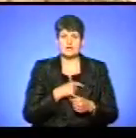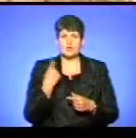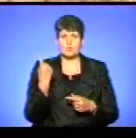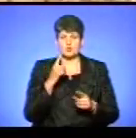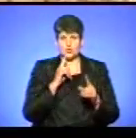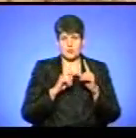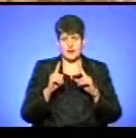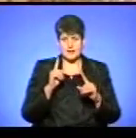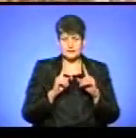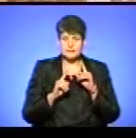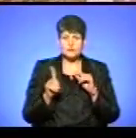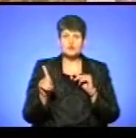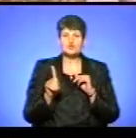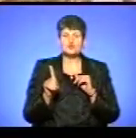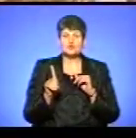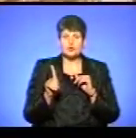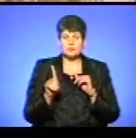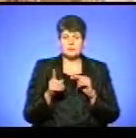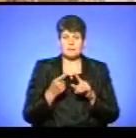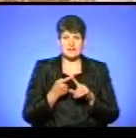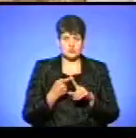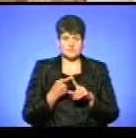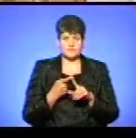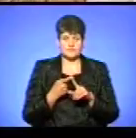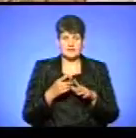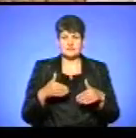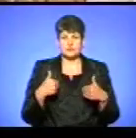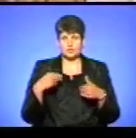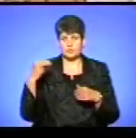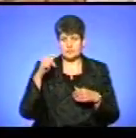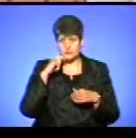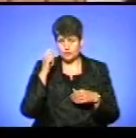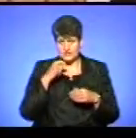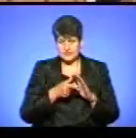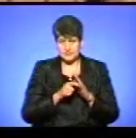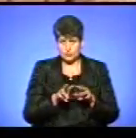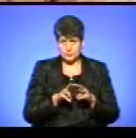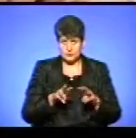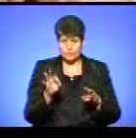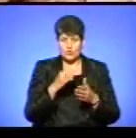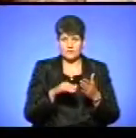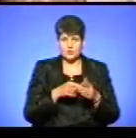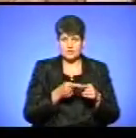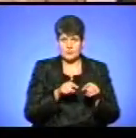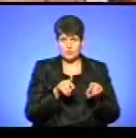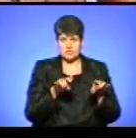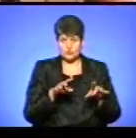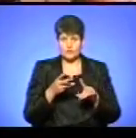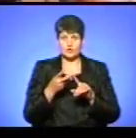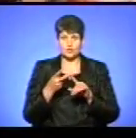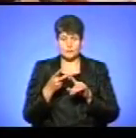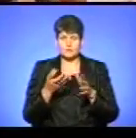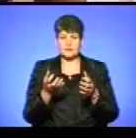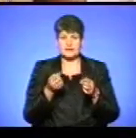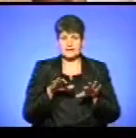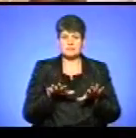ради, щоб, по-перше, звернутися до президента України, Кабінету міністрів про відміну цієї постанови. По-друге,